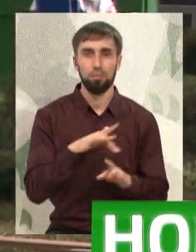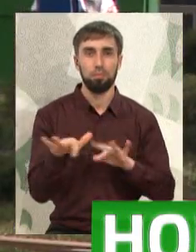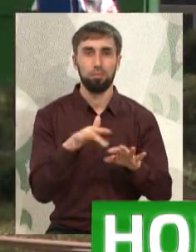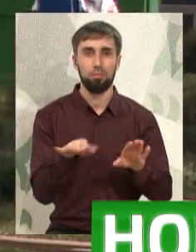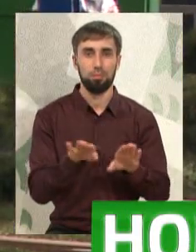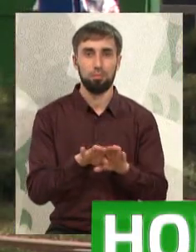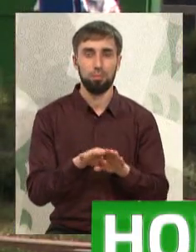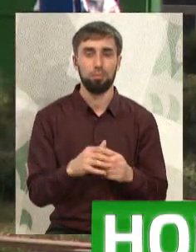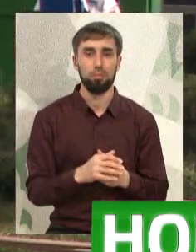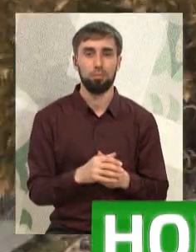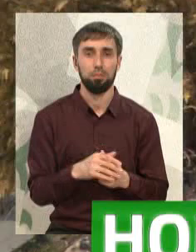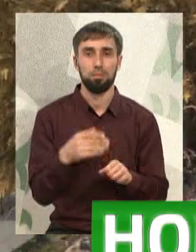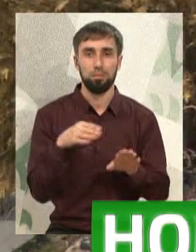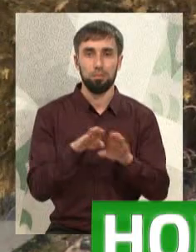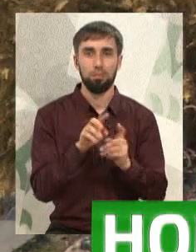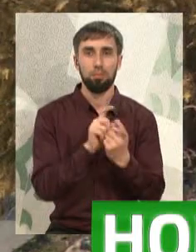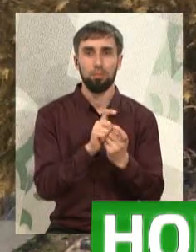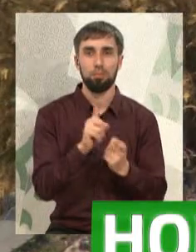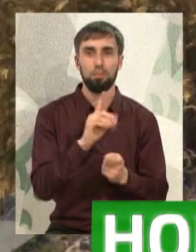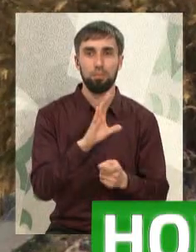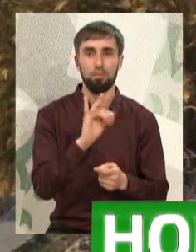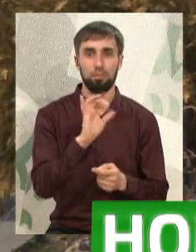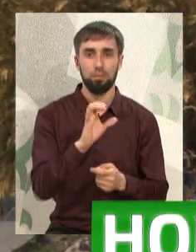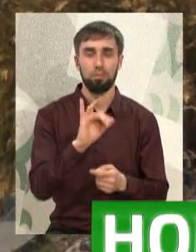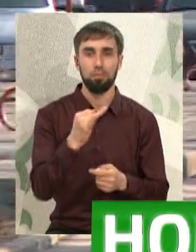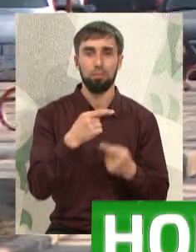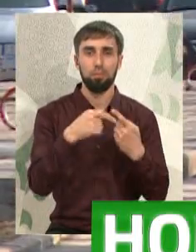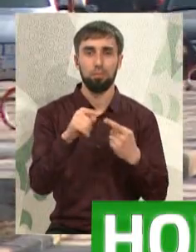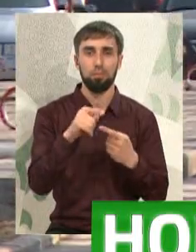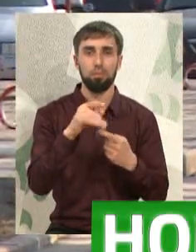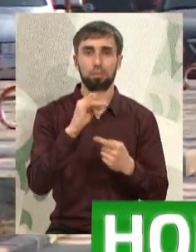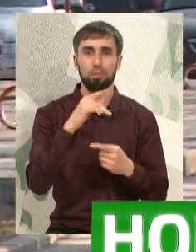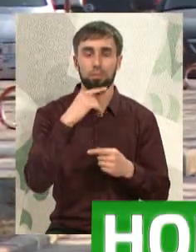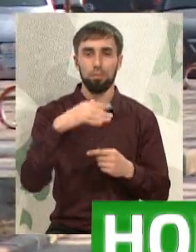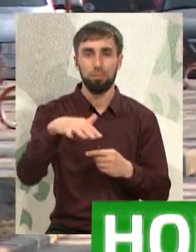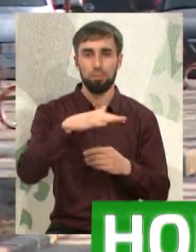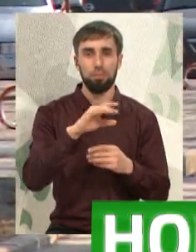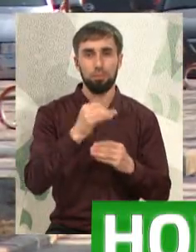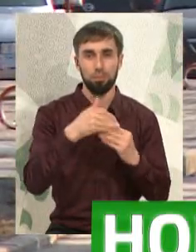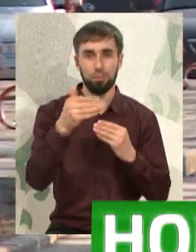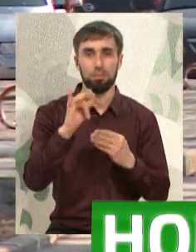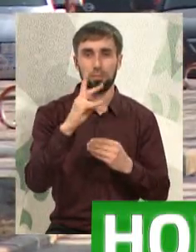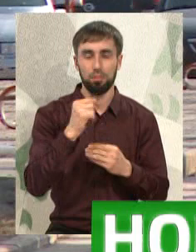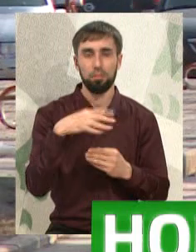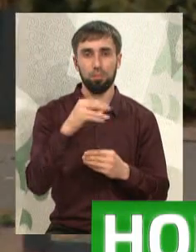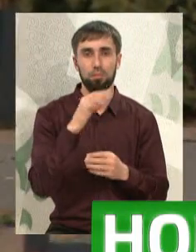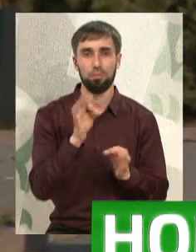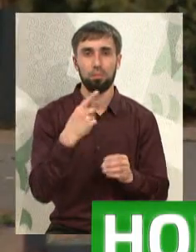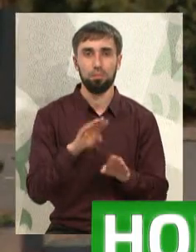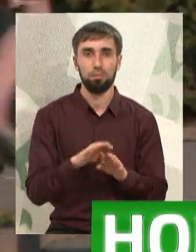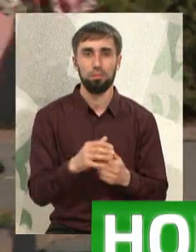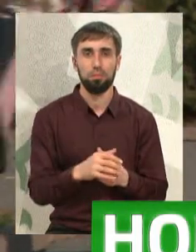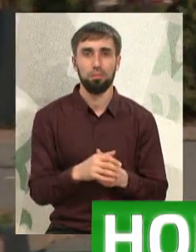мероприятия. Такие меры борьбы с вирусом, как показывает практика других стран, эффективны. Есть и та категория граждан,